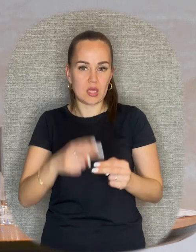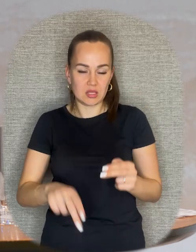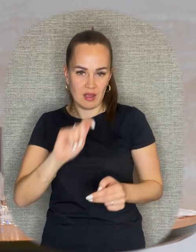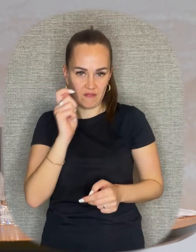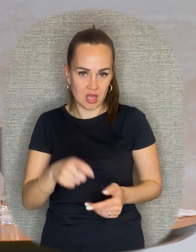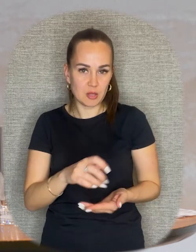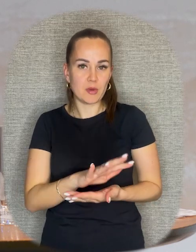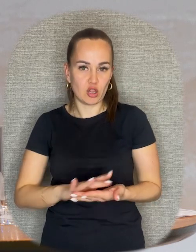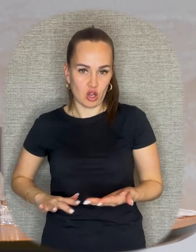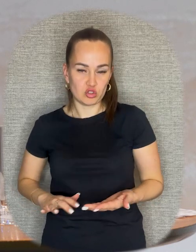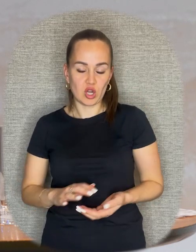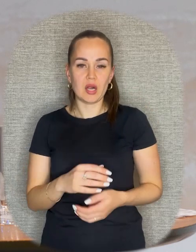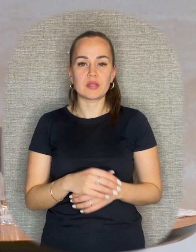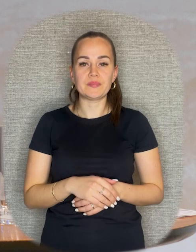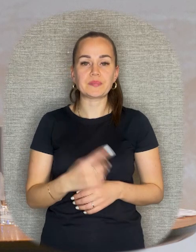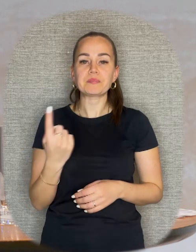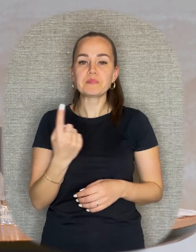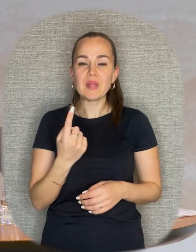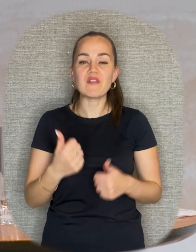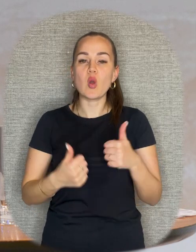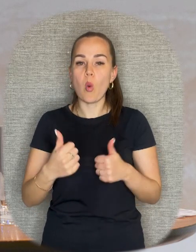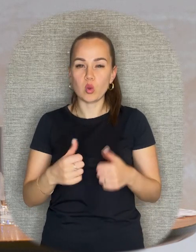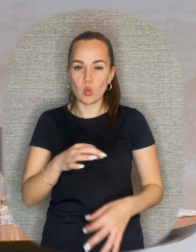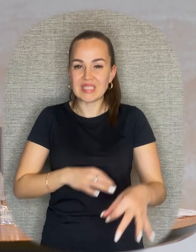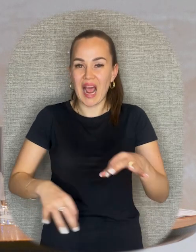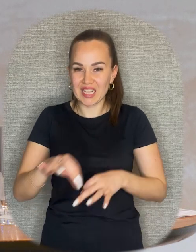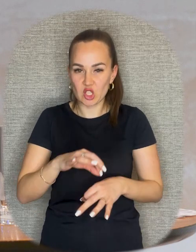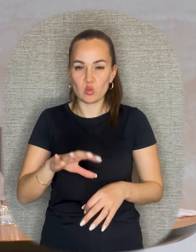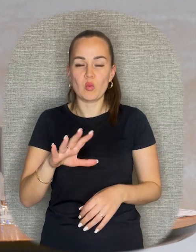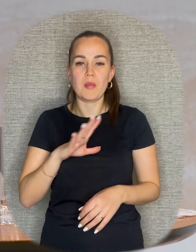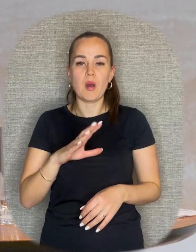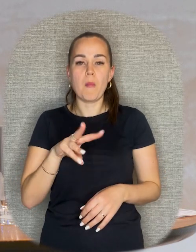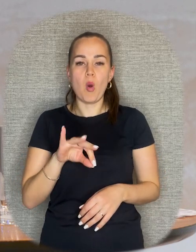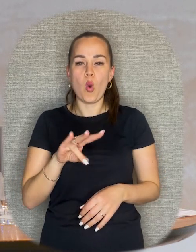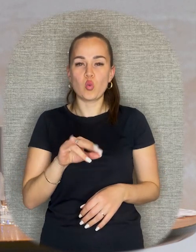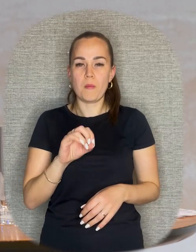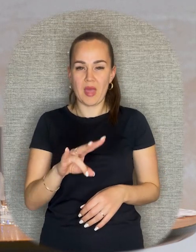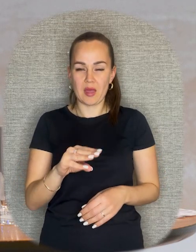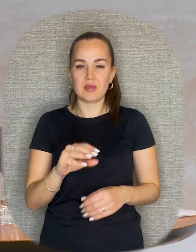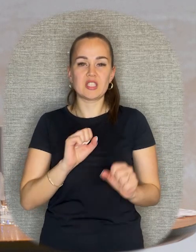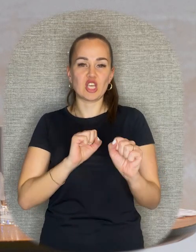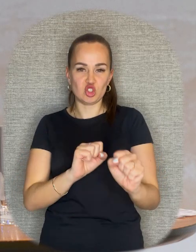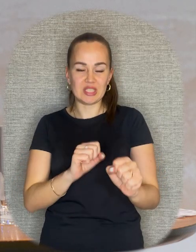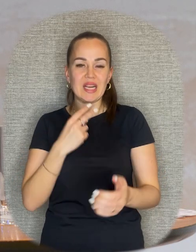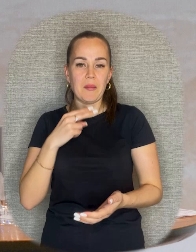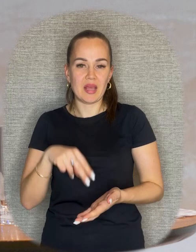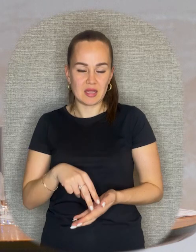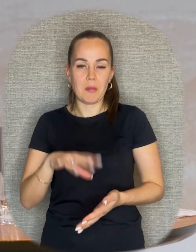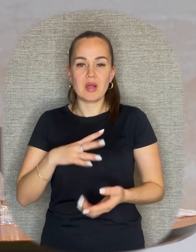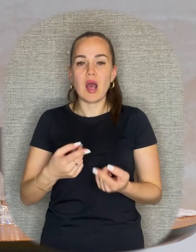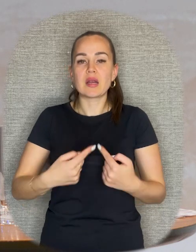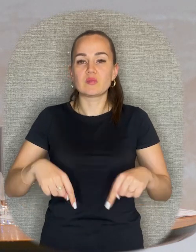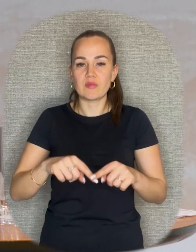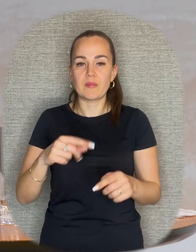второго года и продолжалась до конца войны Первый из архитектурных конкурсов по теме